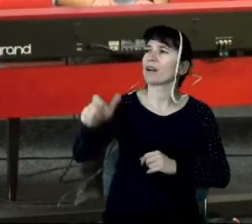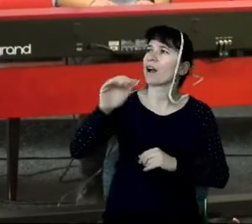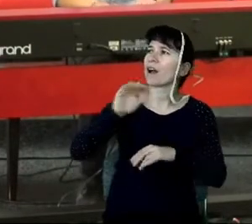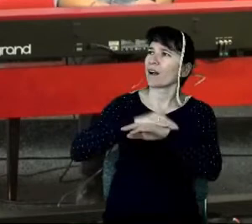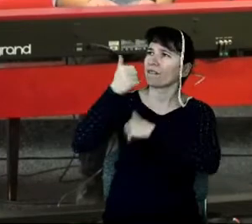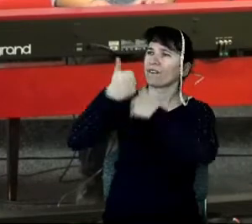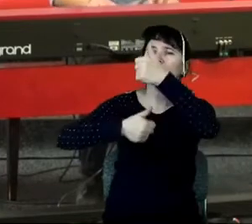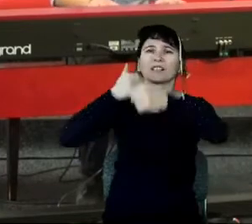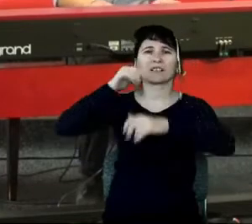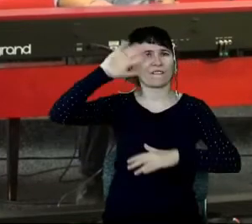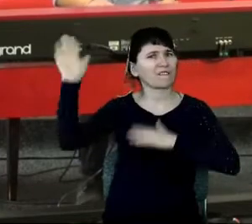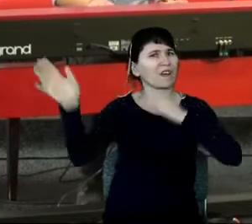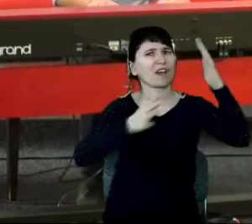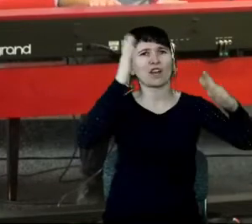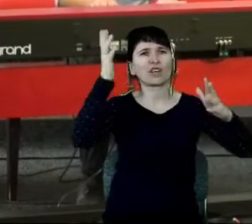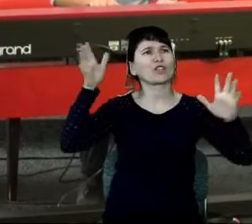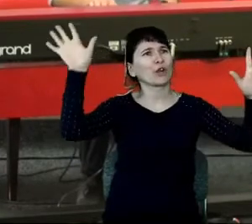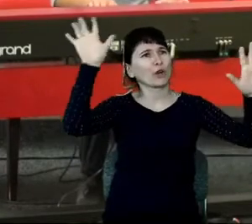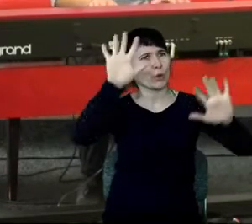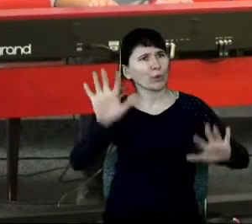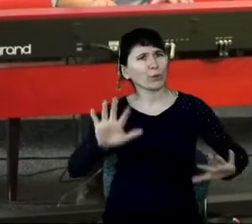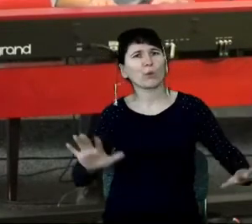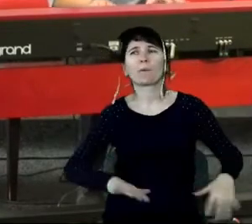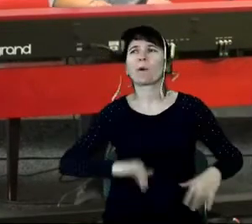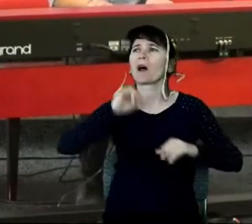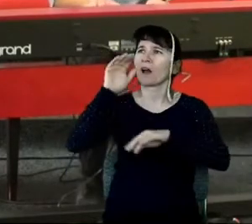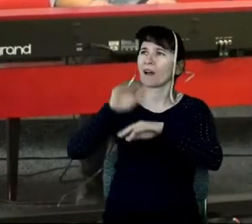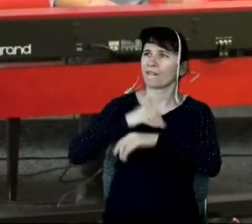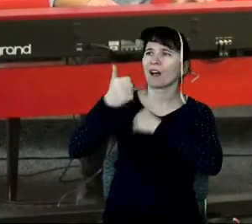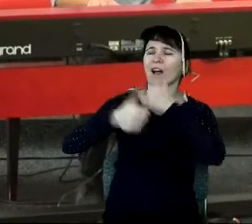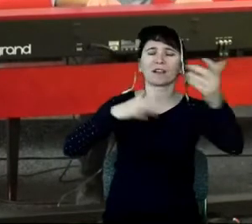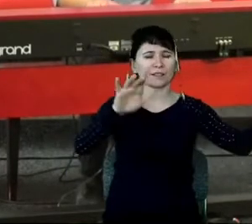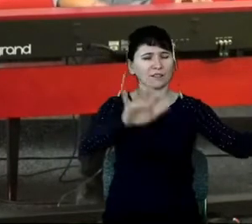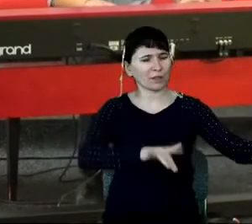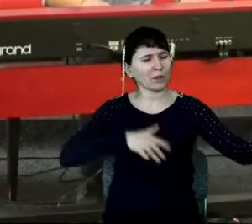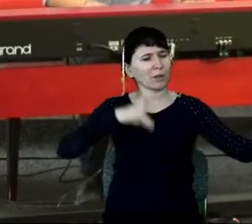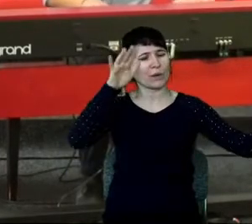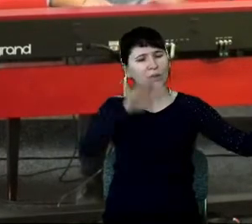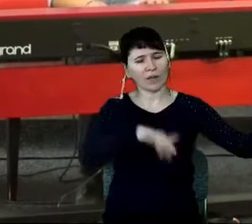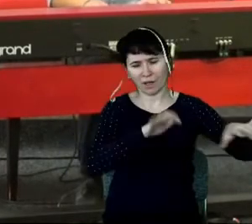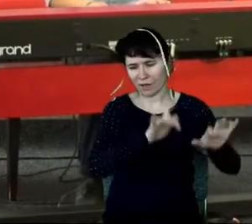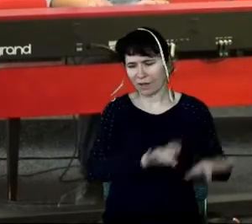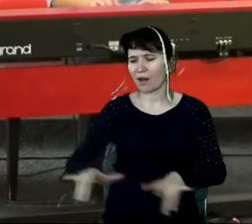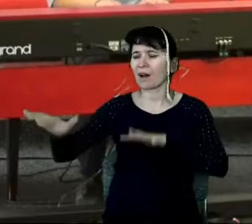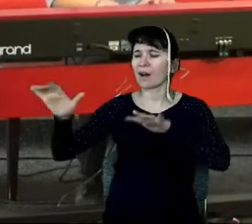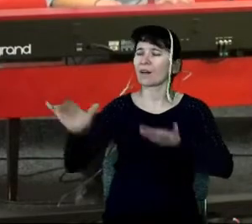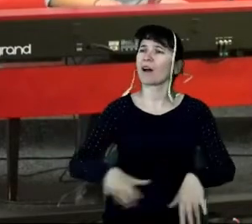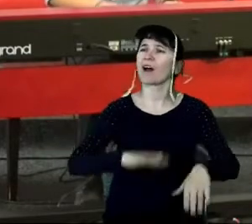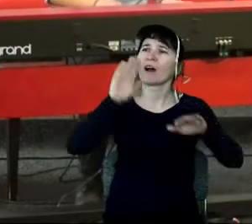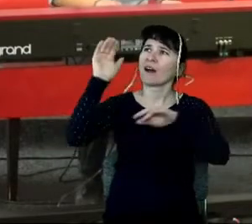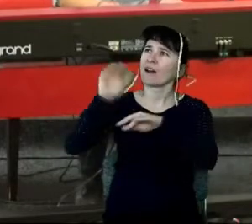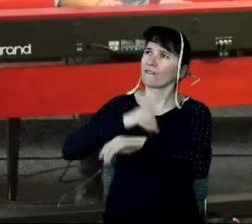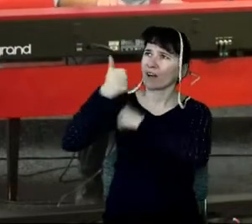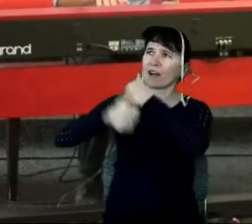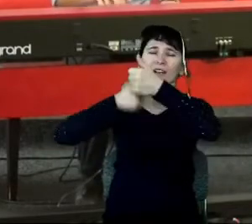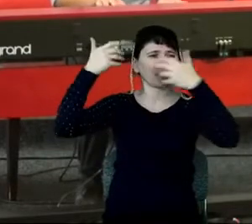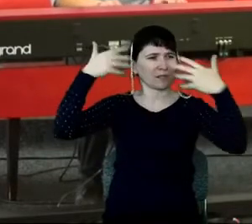и туман, хвалите струны и орган, хвалите море и